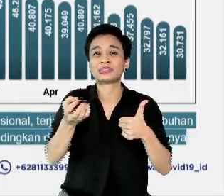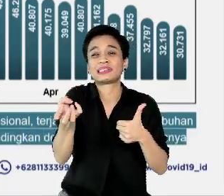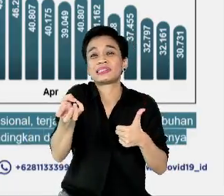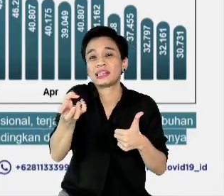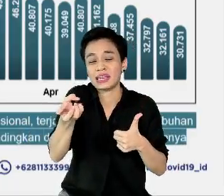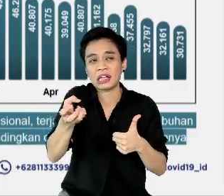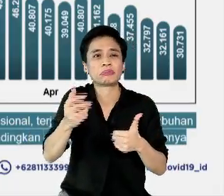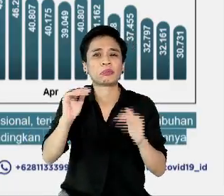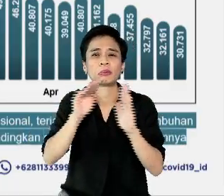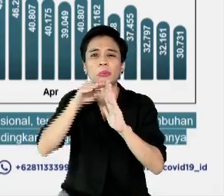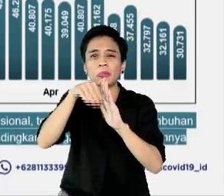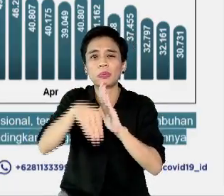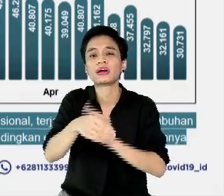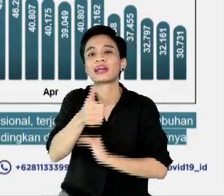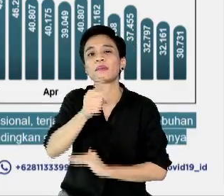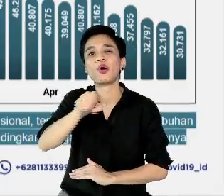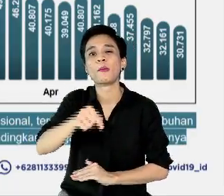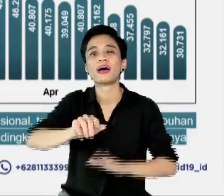sebesar 6,9%.